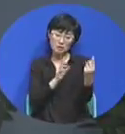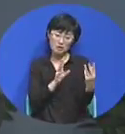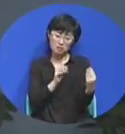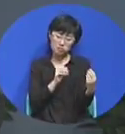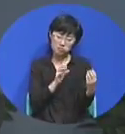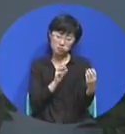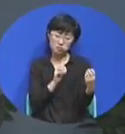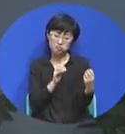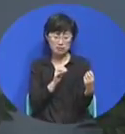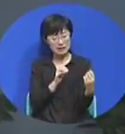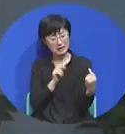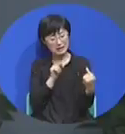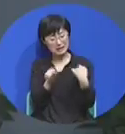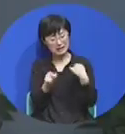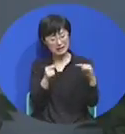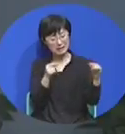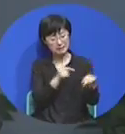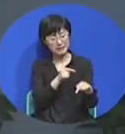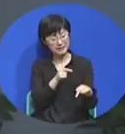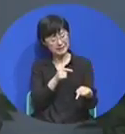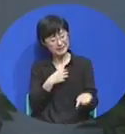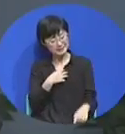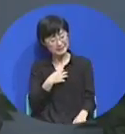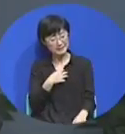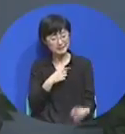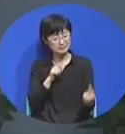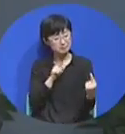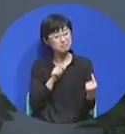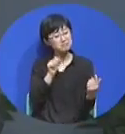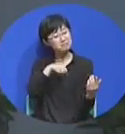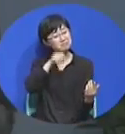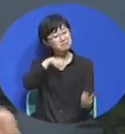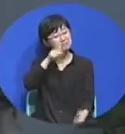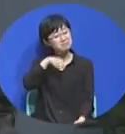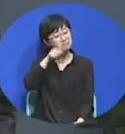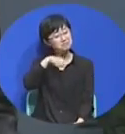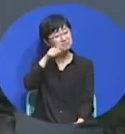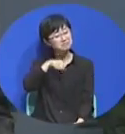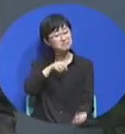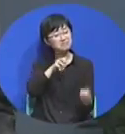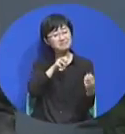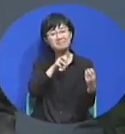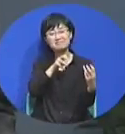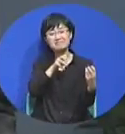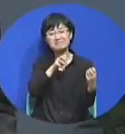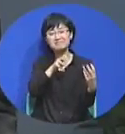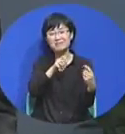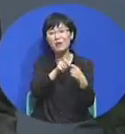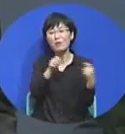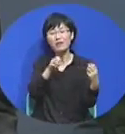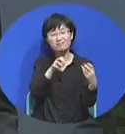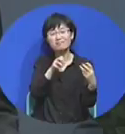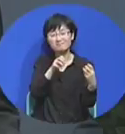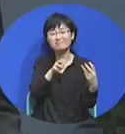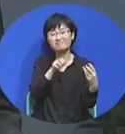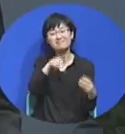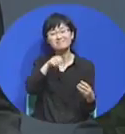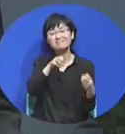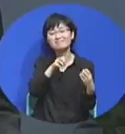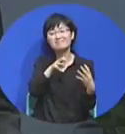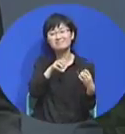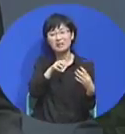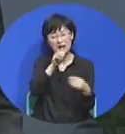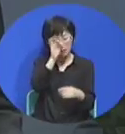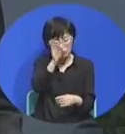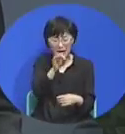내가 맞는 척하고 들어주지만 전혀 맞지 않아요. At times people may perceive this quality that I have in me as arrogance, because there are times when people speak, it doesn't match me at all, but I act